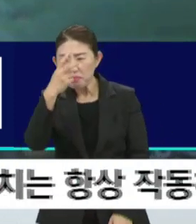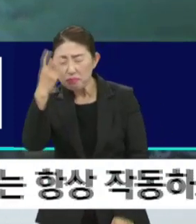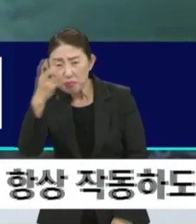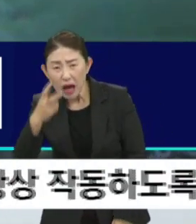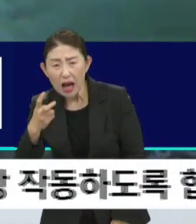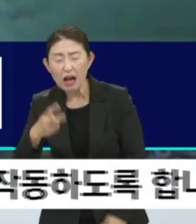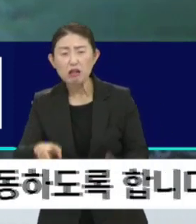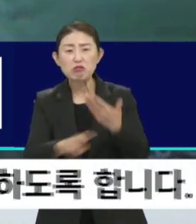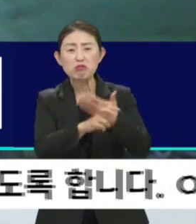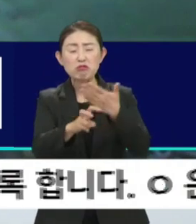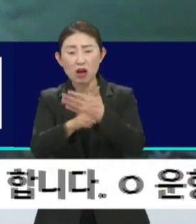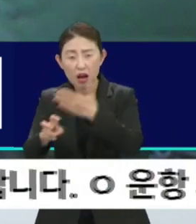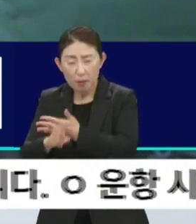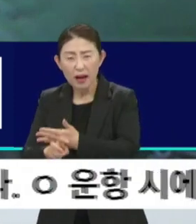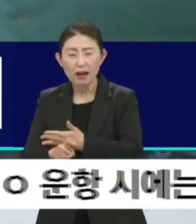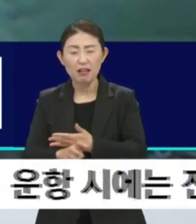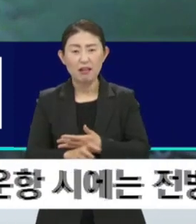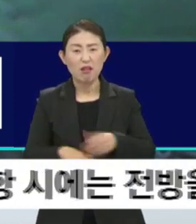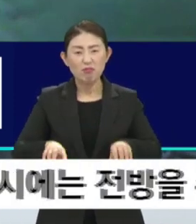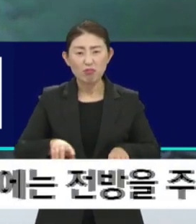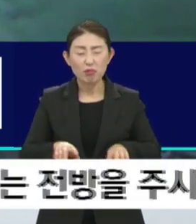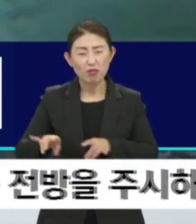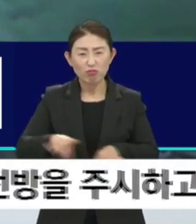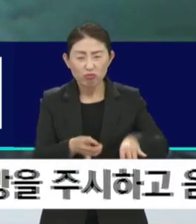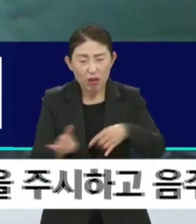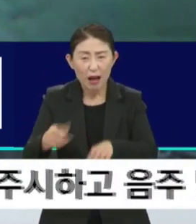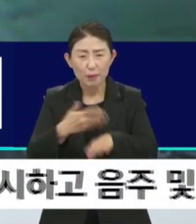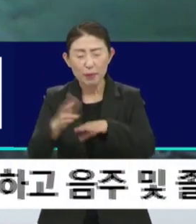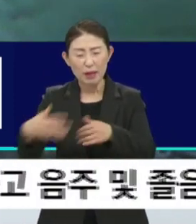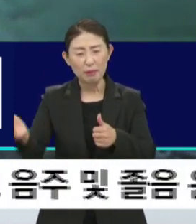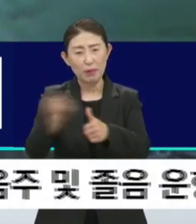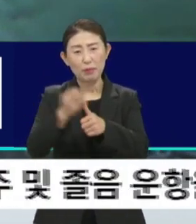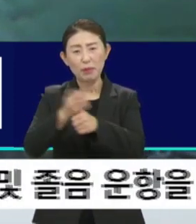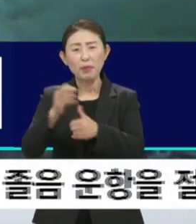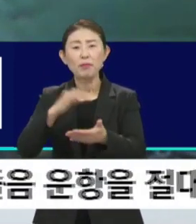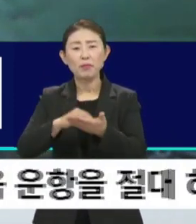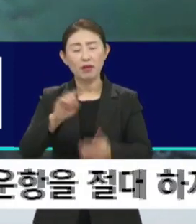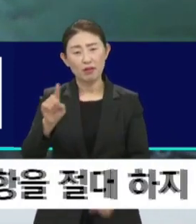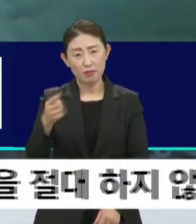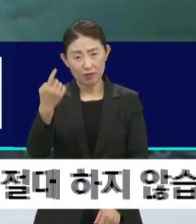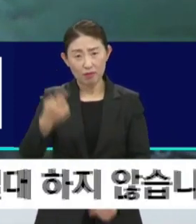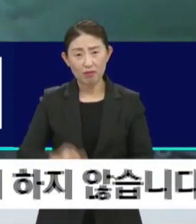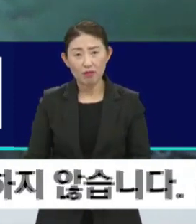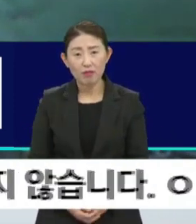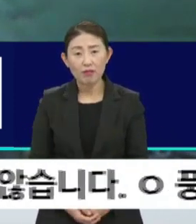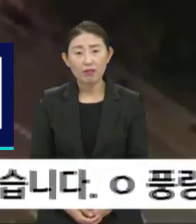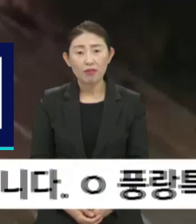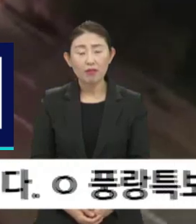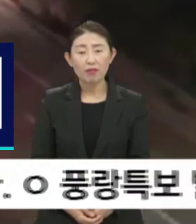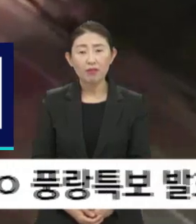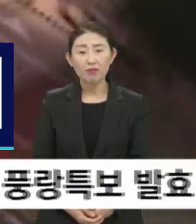이 일대에서만 밤새 100건이 넘는 위법 행위가 적발됐습니다. 조형준 기자입니다.